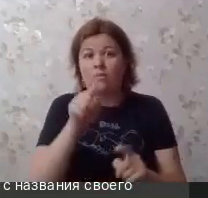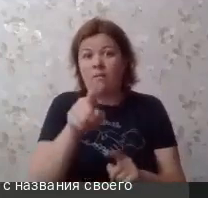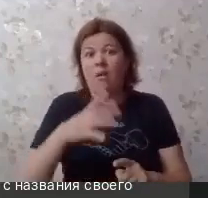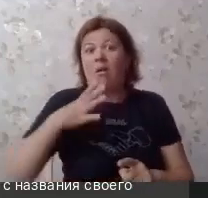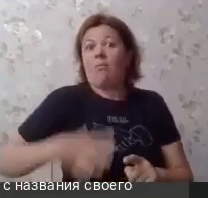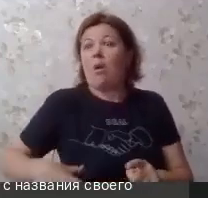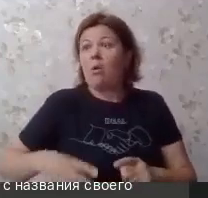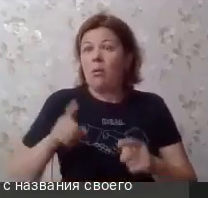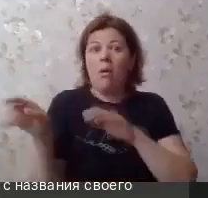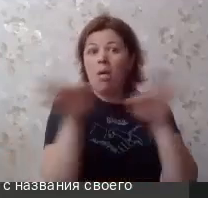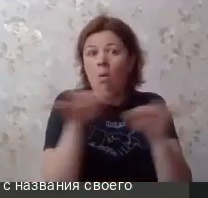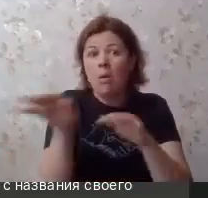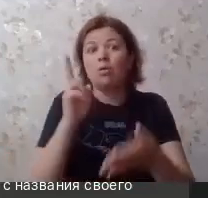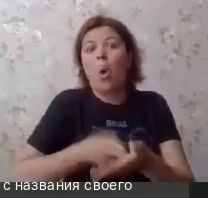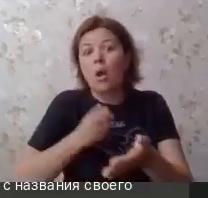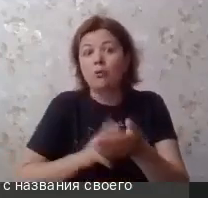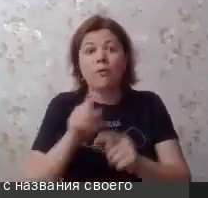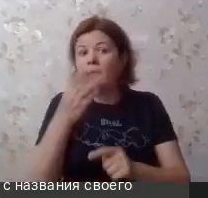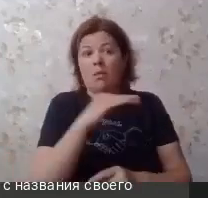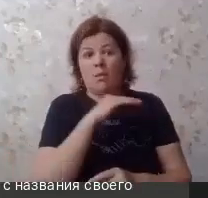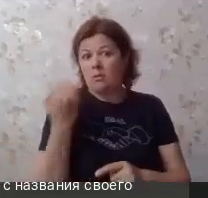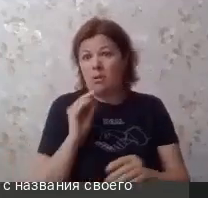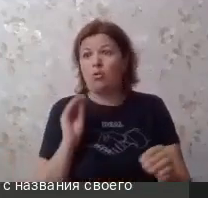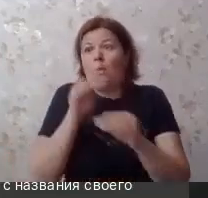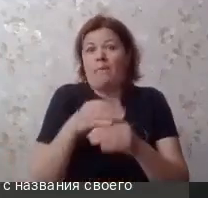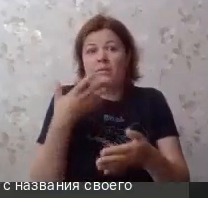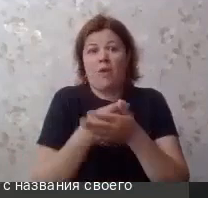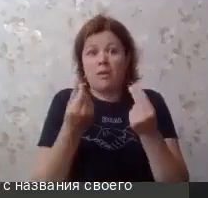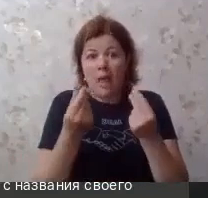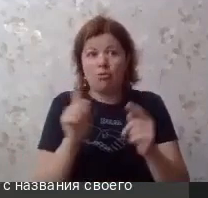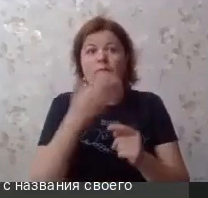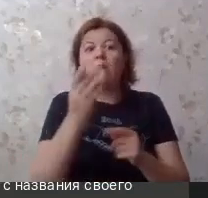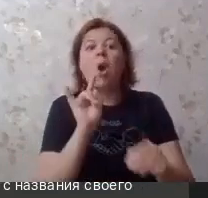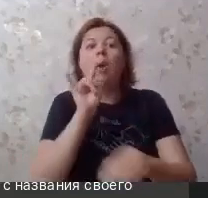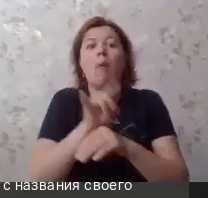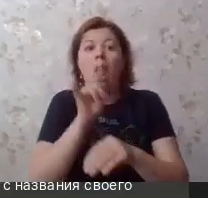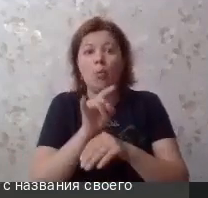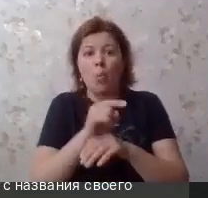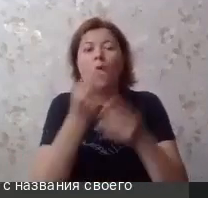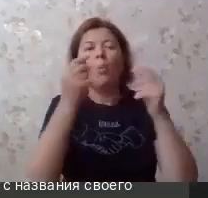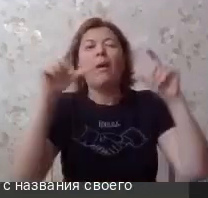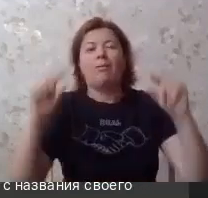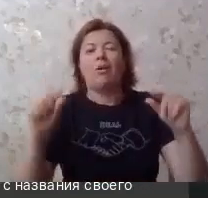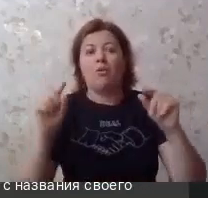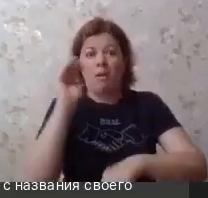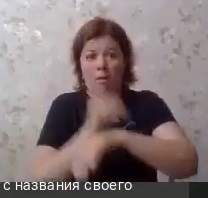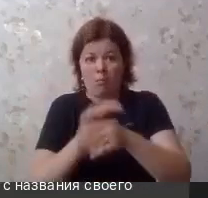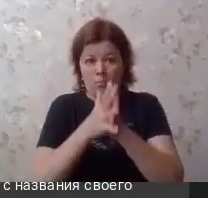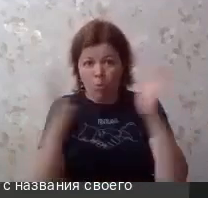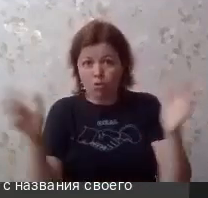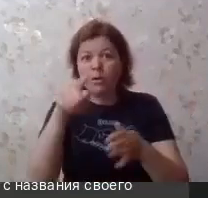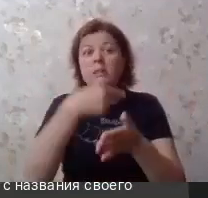там доказывать, что вы не хотели тратить свои деньги и вас обманули, то лучше всего, конечно, на момент покупки лишних денег,